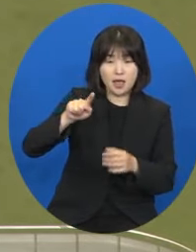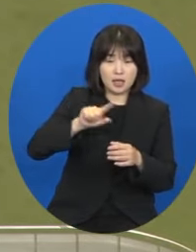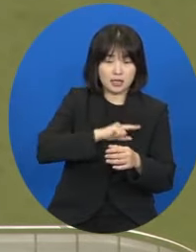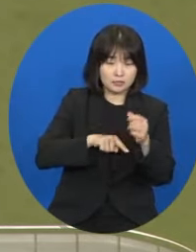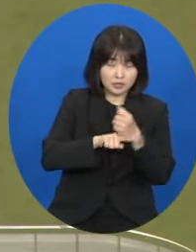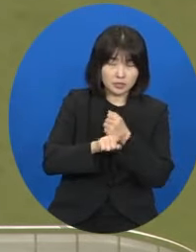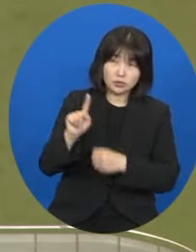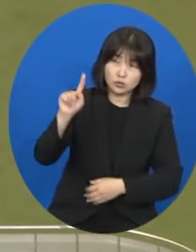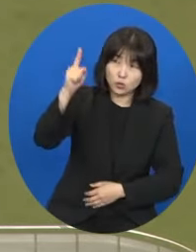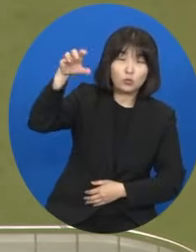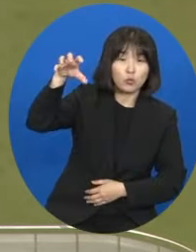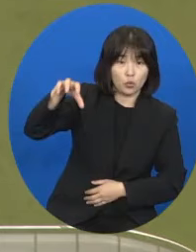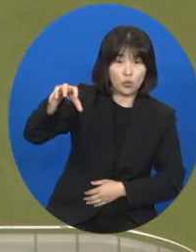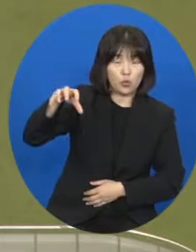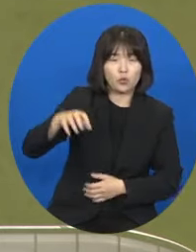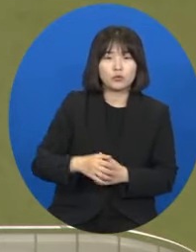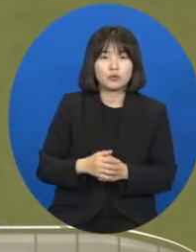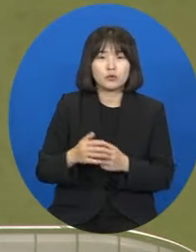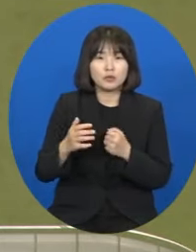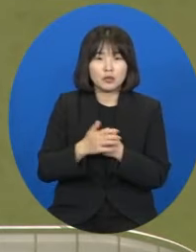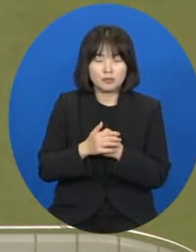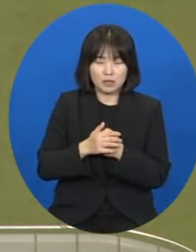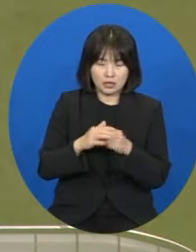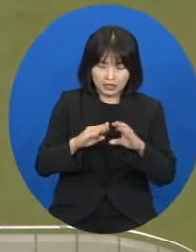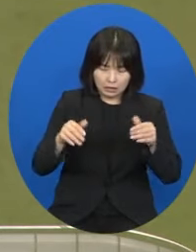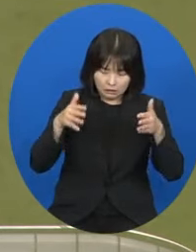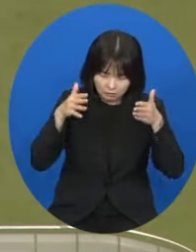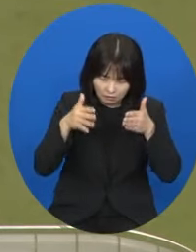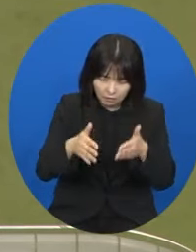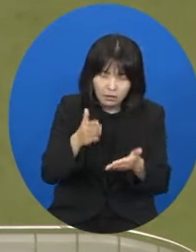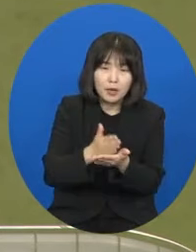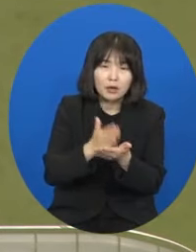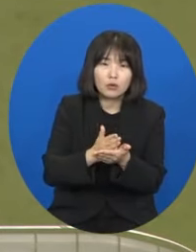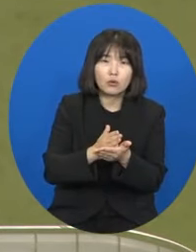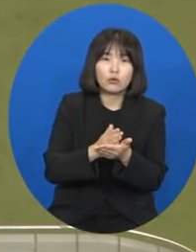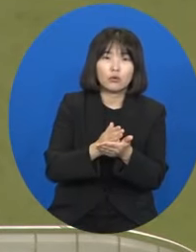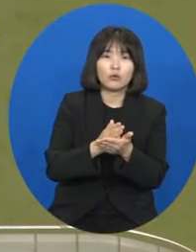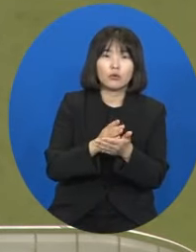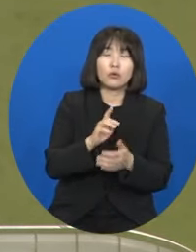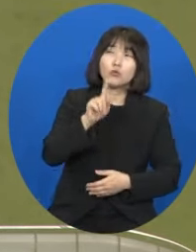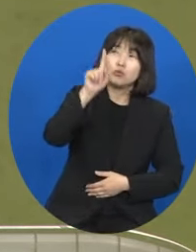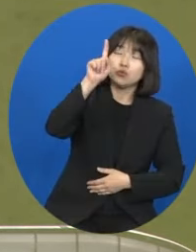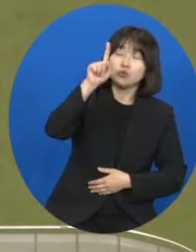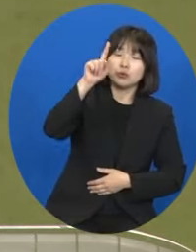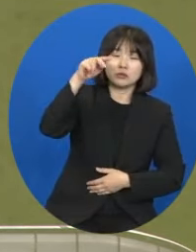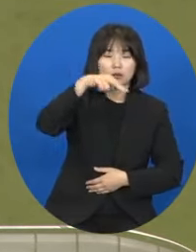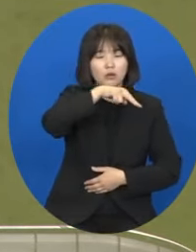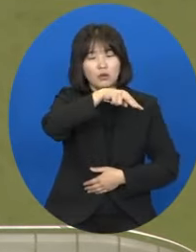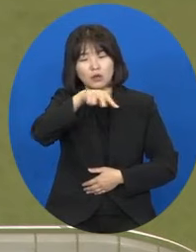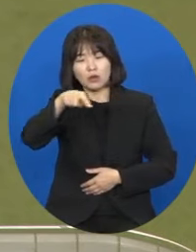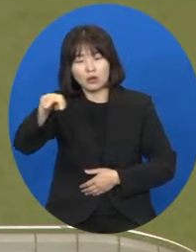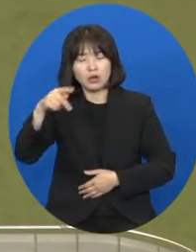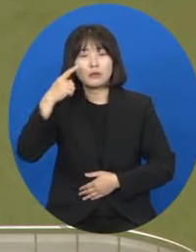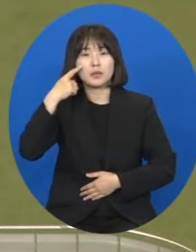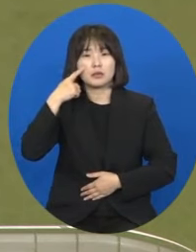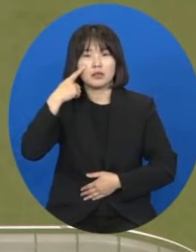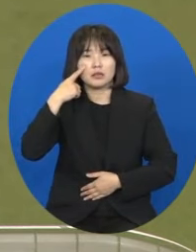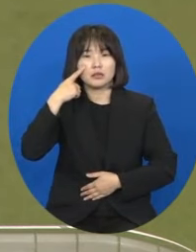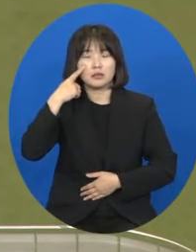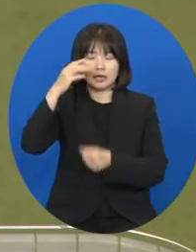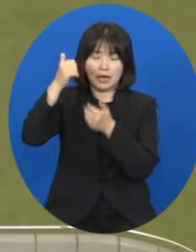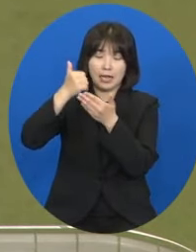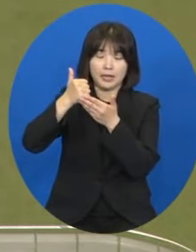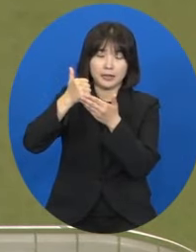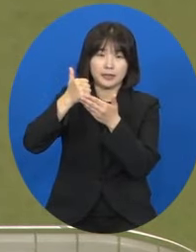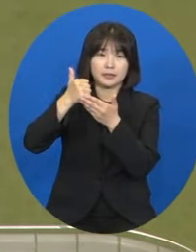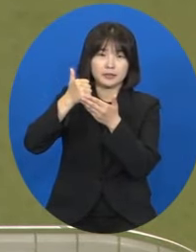내다볼 수 있는 곳이죠. 바로 땅의 것만 바라보지 말고 위에서 세상을 바라보라. 그 위에서 하나님의 관점에서